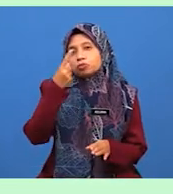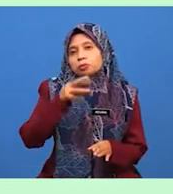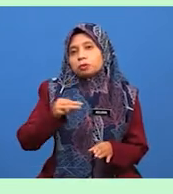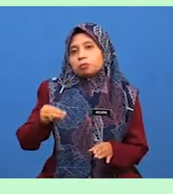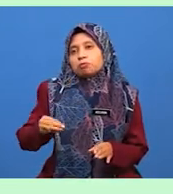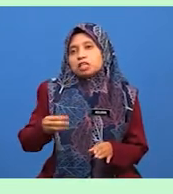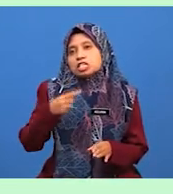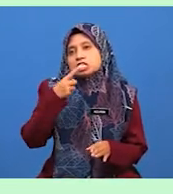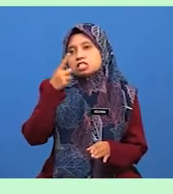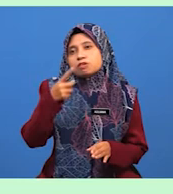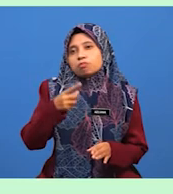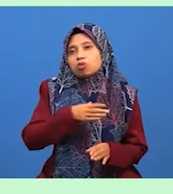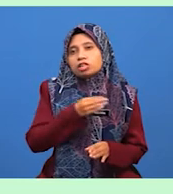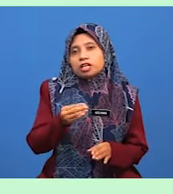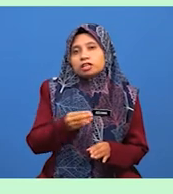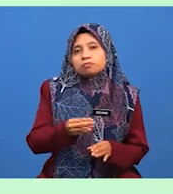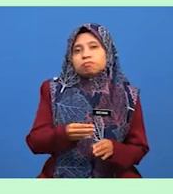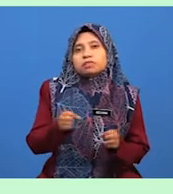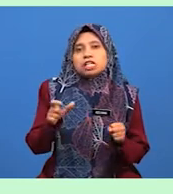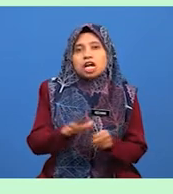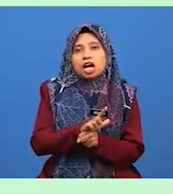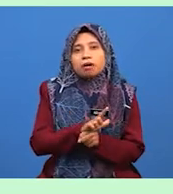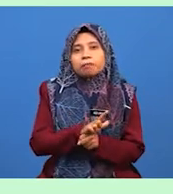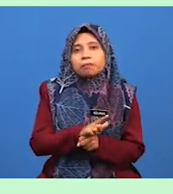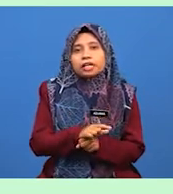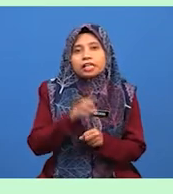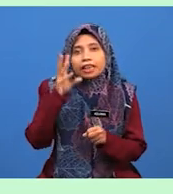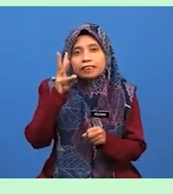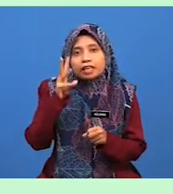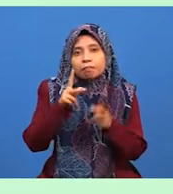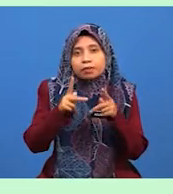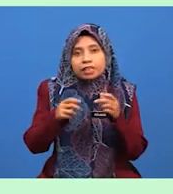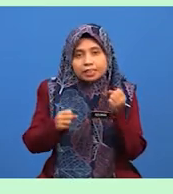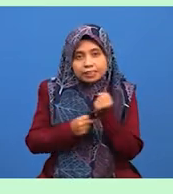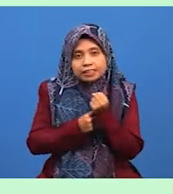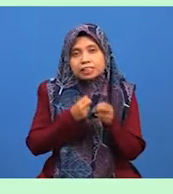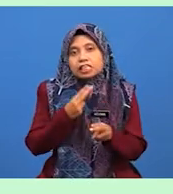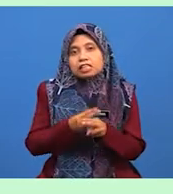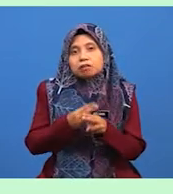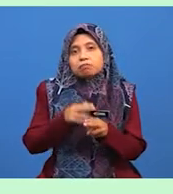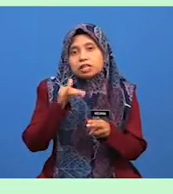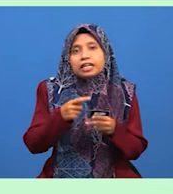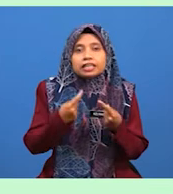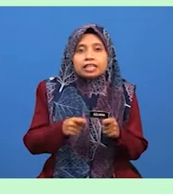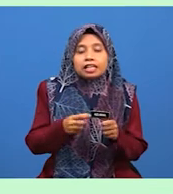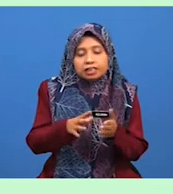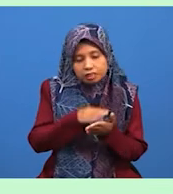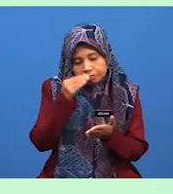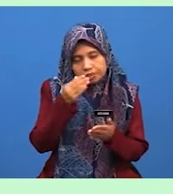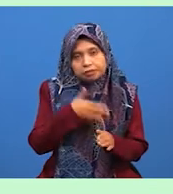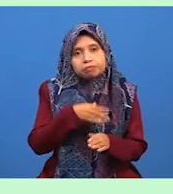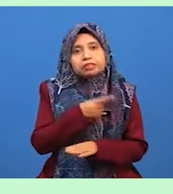murid-murid menyebut dan melengkapkan 6 kata sendi nama yang telah kita